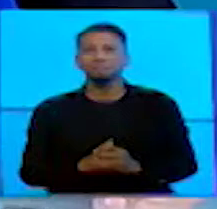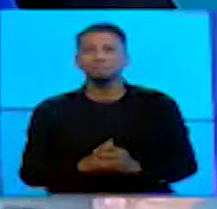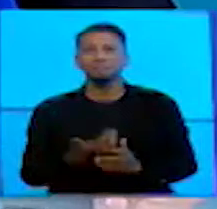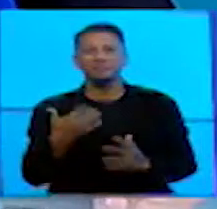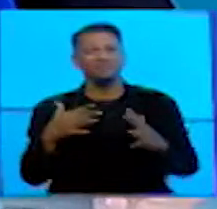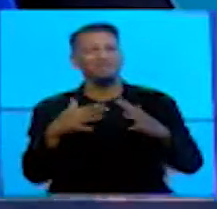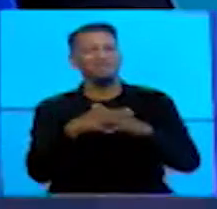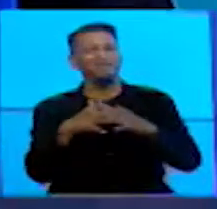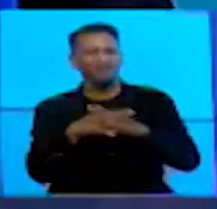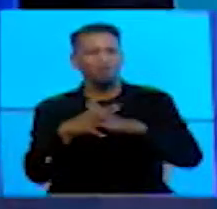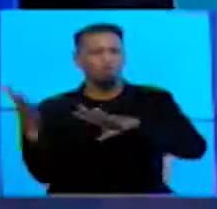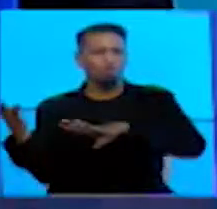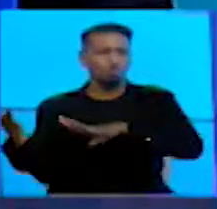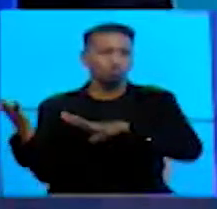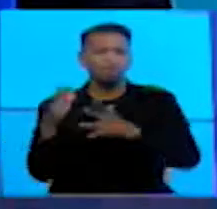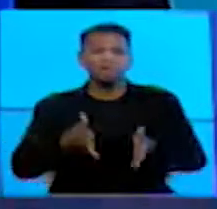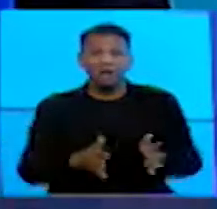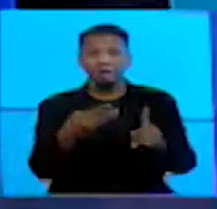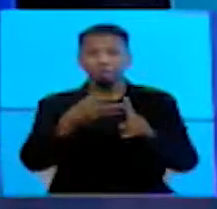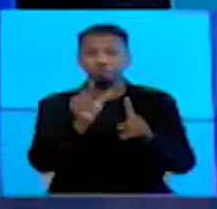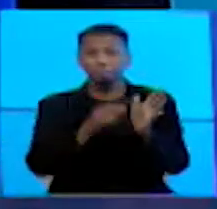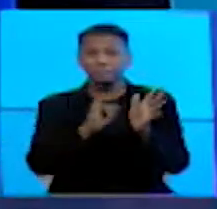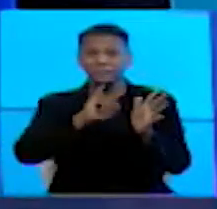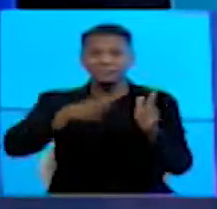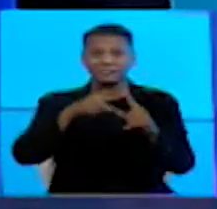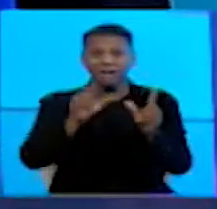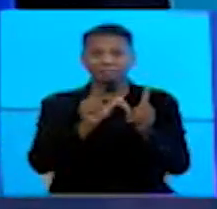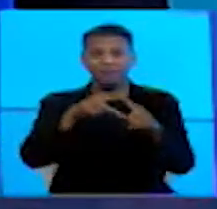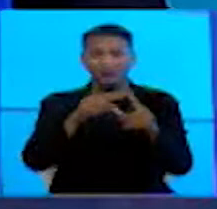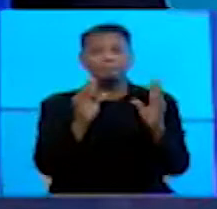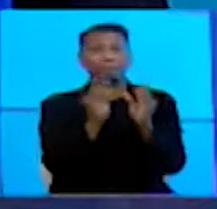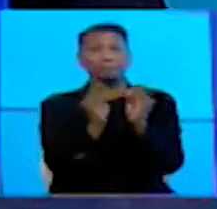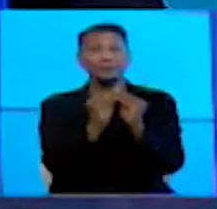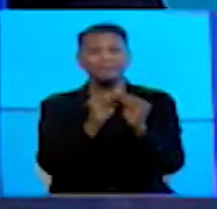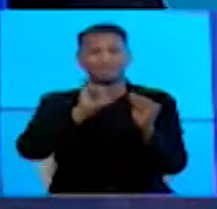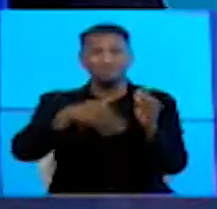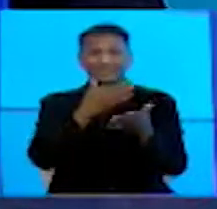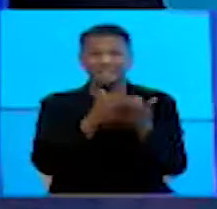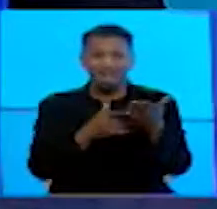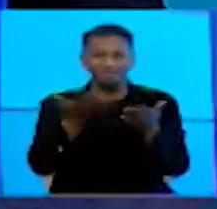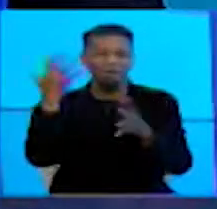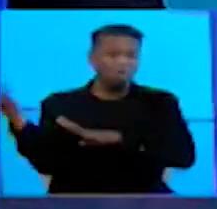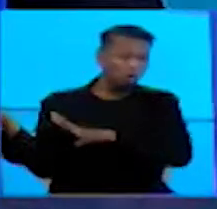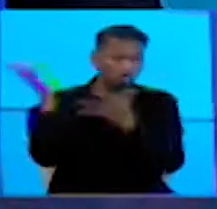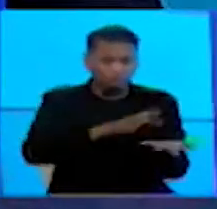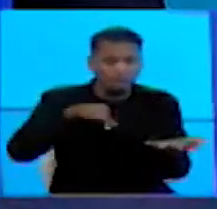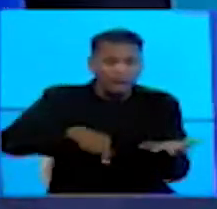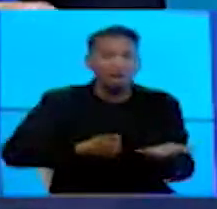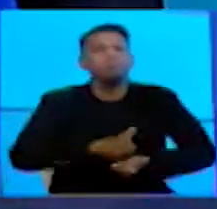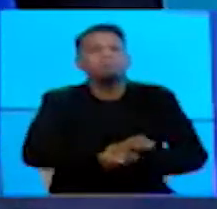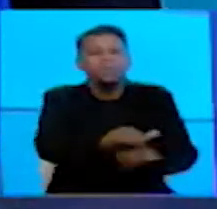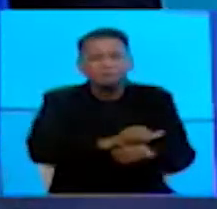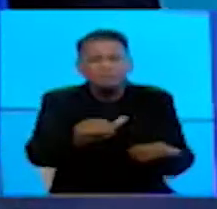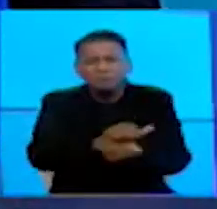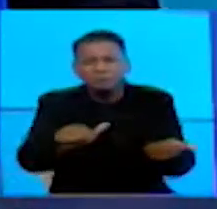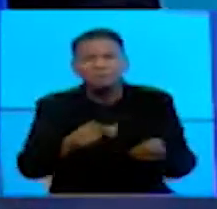Material longsor yang menutup ruas jalan Bumi Jawa Sirampok Brebes Jawa Tengah telah dibersihkan. Namun ruas jalan masih